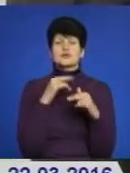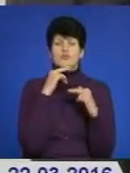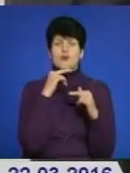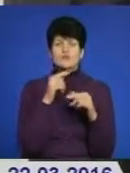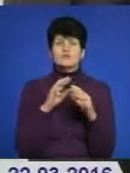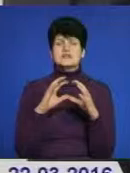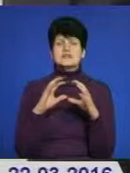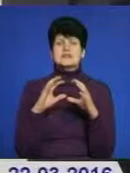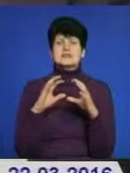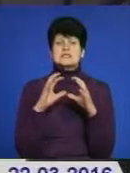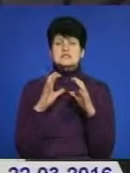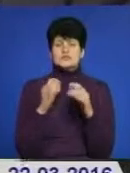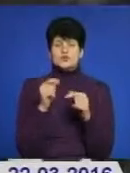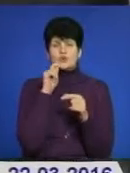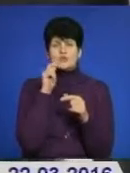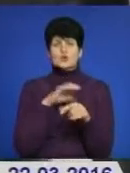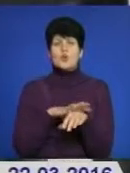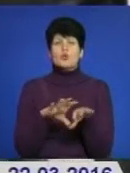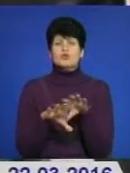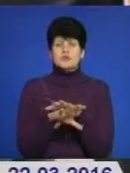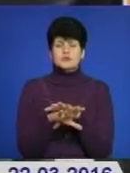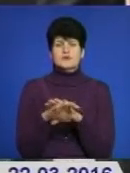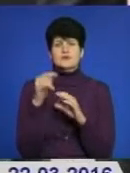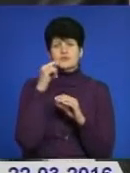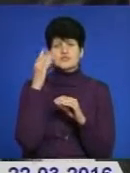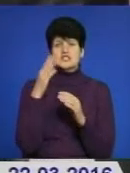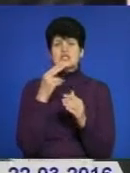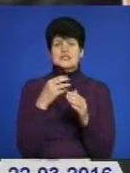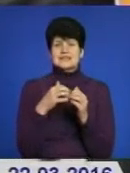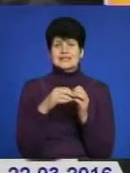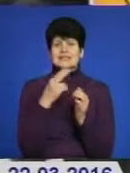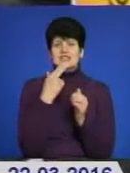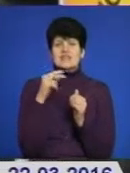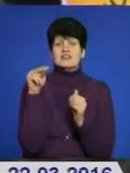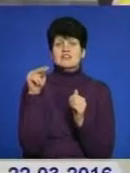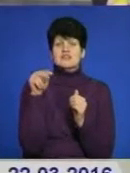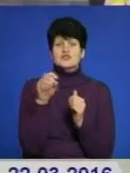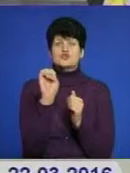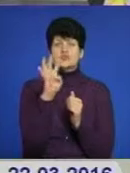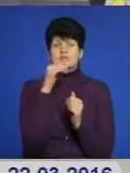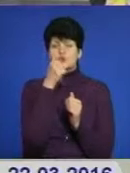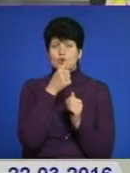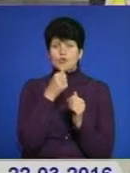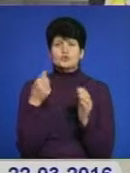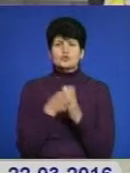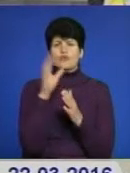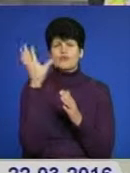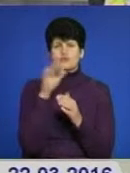світу до української полонянки, яка перебуває у російському полоні з середини червня 2014 року, а також до всіх